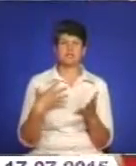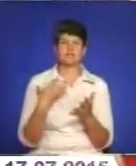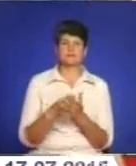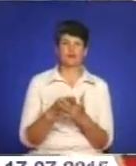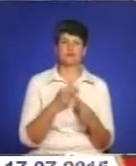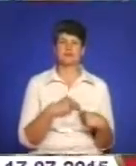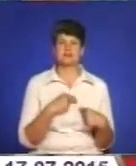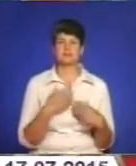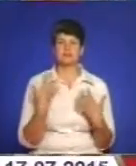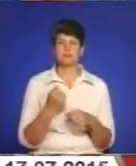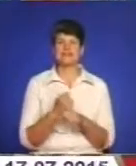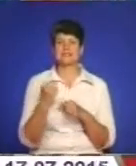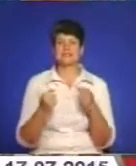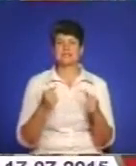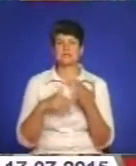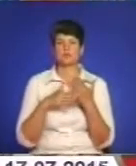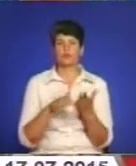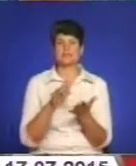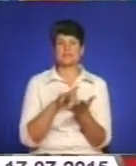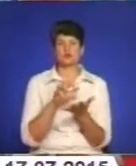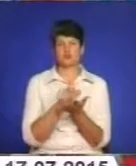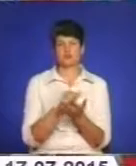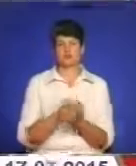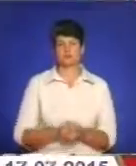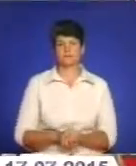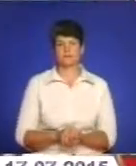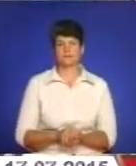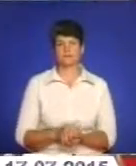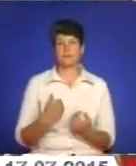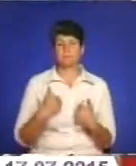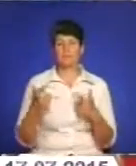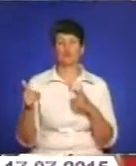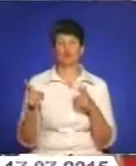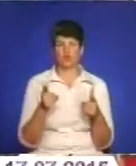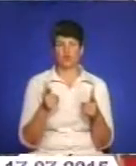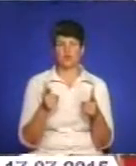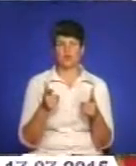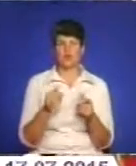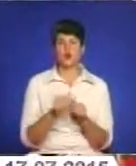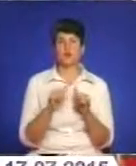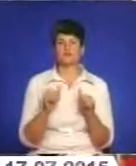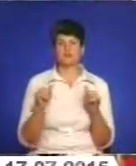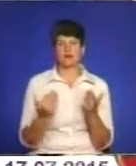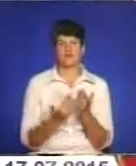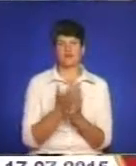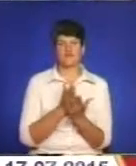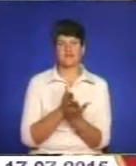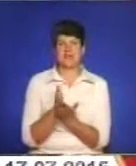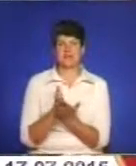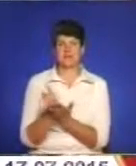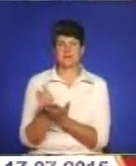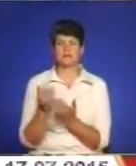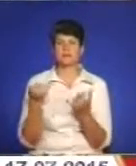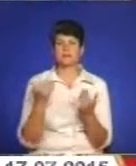він працевлаштував за допомогою центру зайнятості. Ми готові розвивати нові напрямки. Зараз